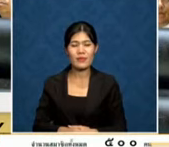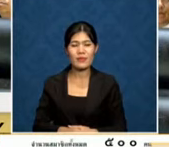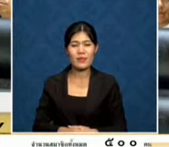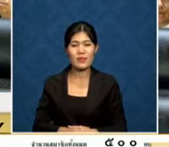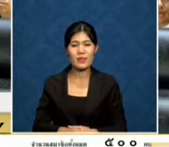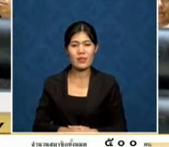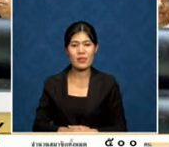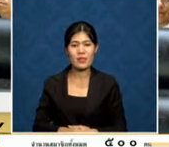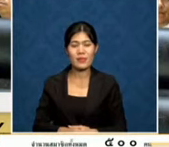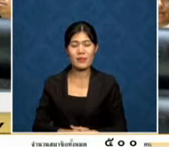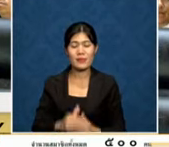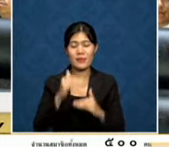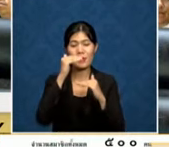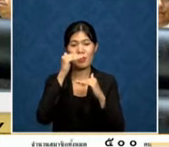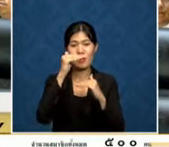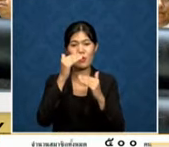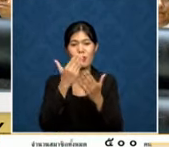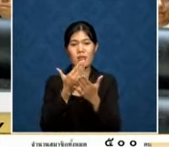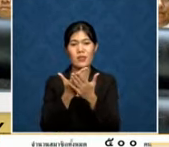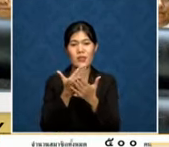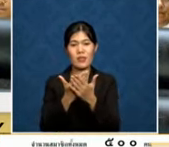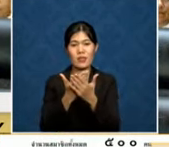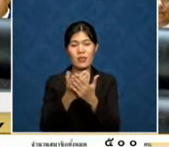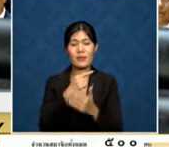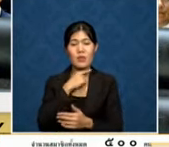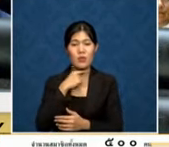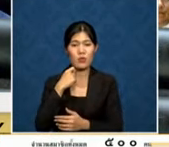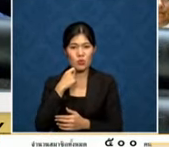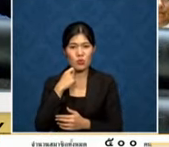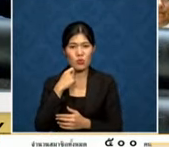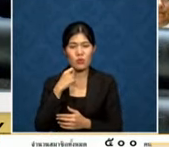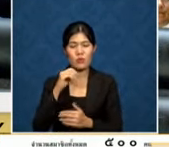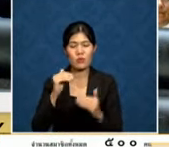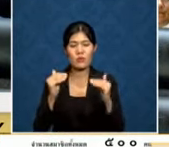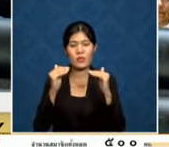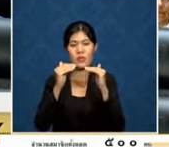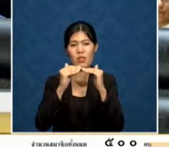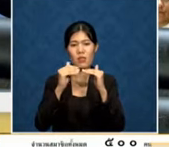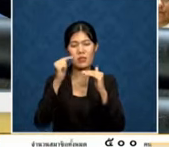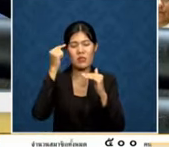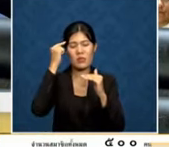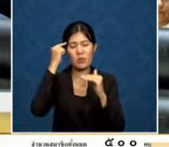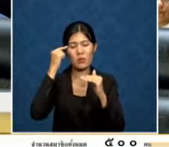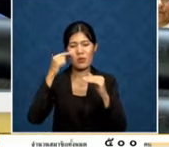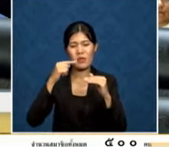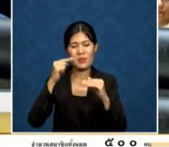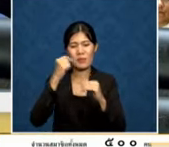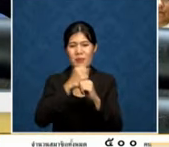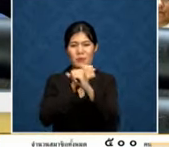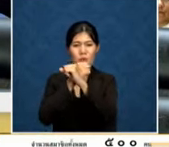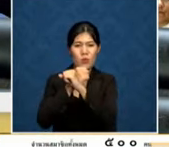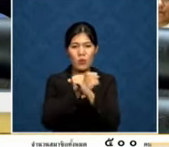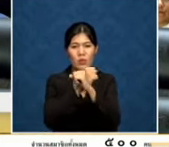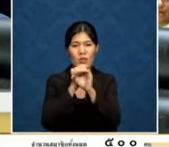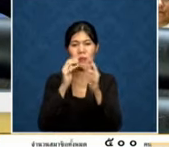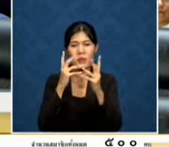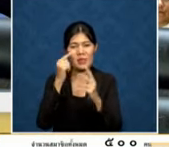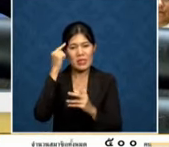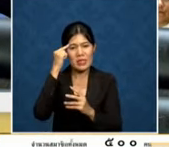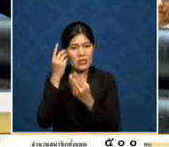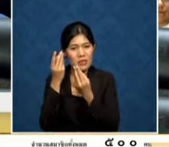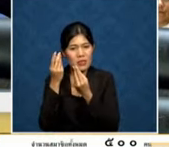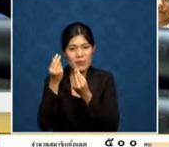ดุลที่สูงมากของรัฐบาลจึงแสดงถึงความไม่รอบคอบไม่คำนึงถึงการรักษา